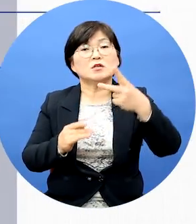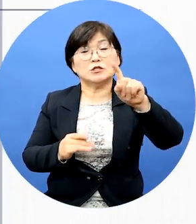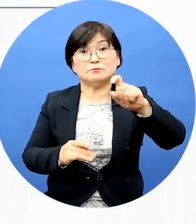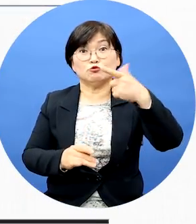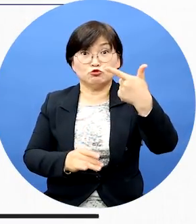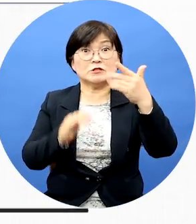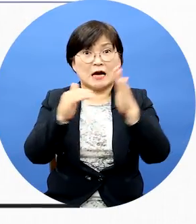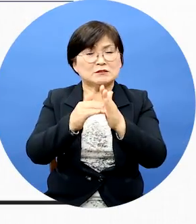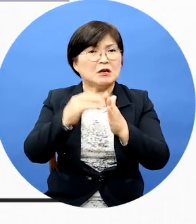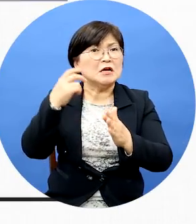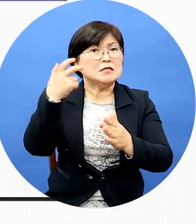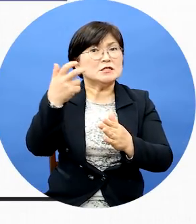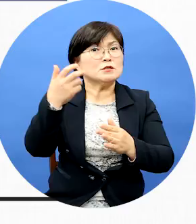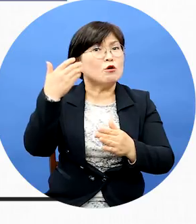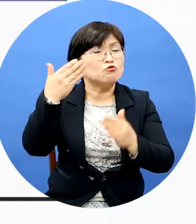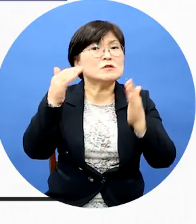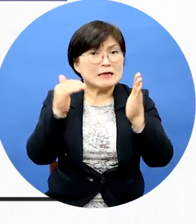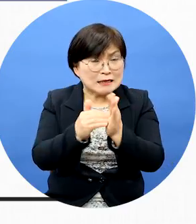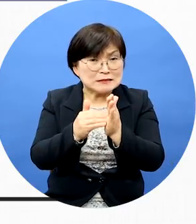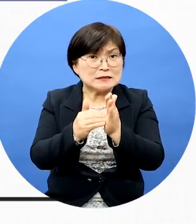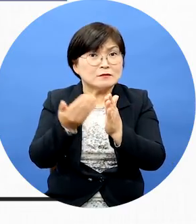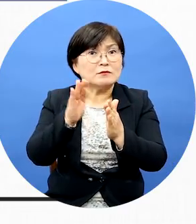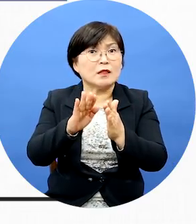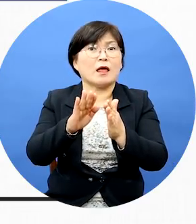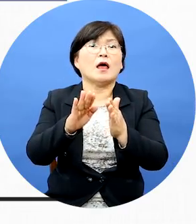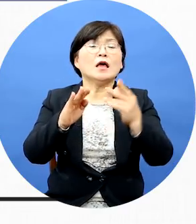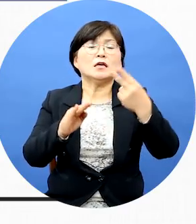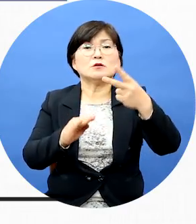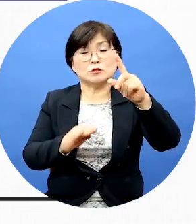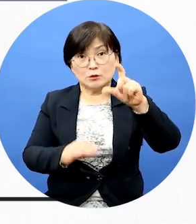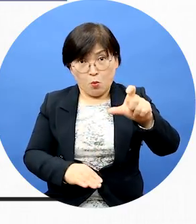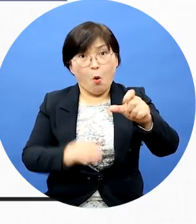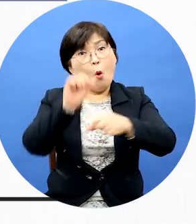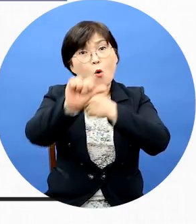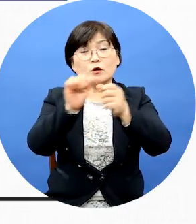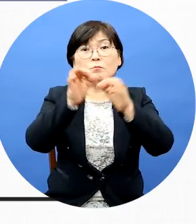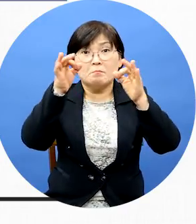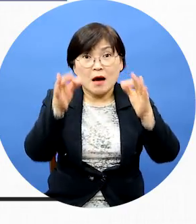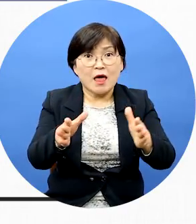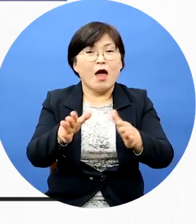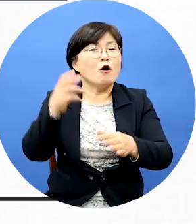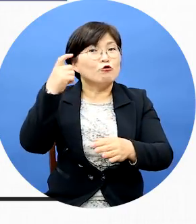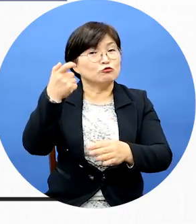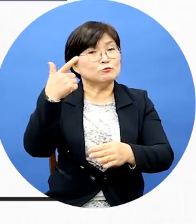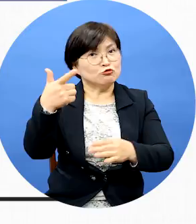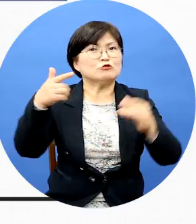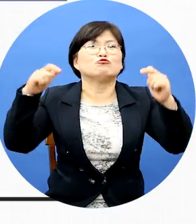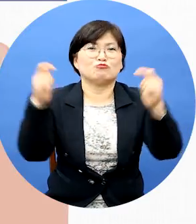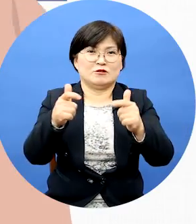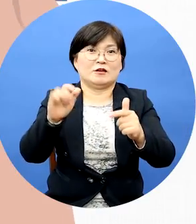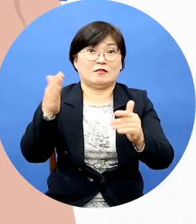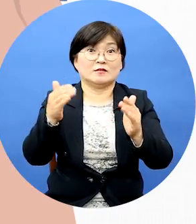2010년까지만 해도 79일이 넘게 걸렸던 평균 재결 기간은 2015년 5년 만에 66일로